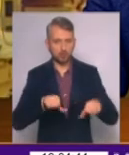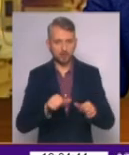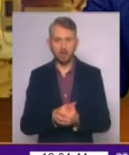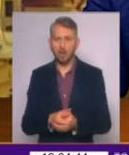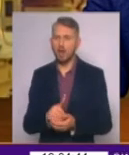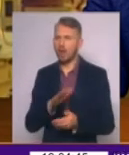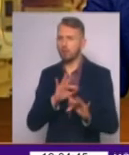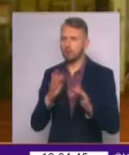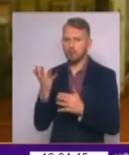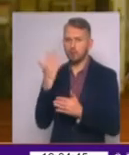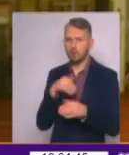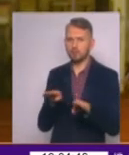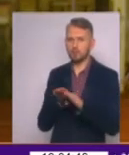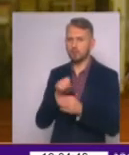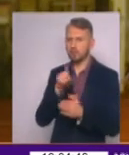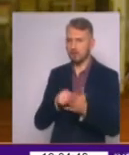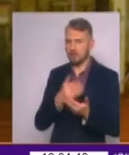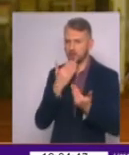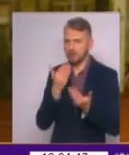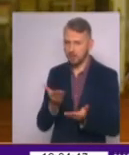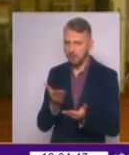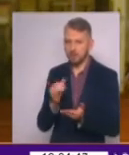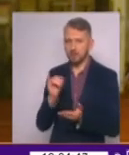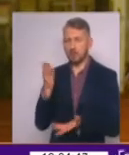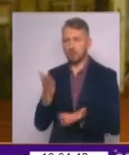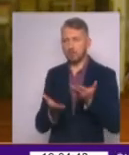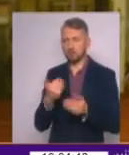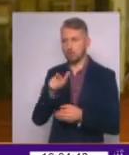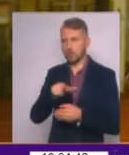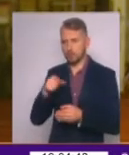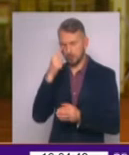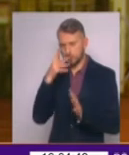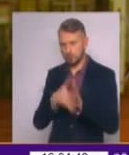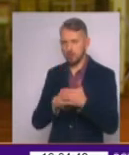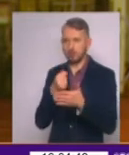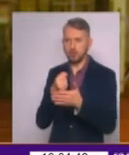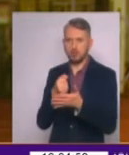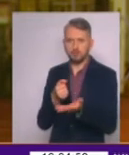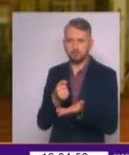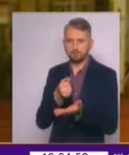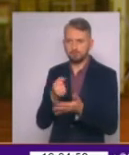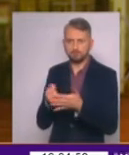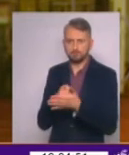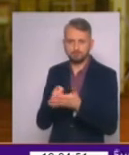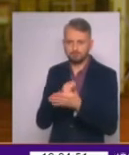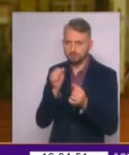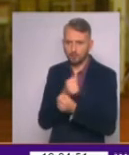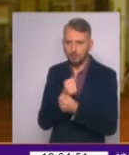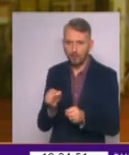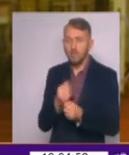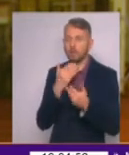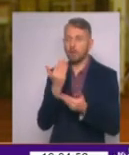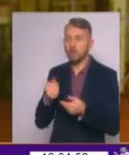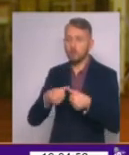були прецеденти, коли от з подібними питаннями зверталися, і от, можливо, вже люди розуміли, що вони стукають у закриті двері, зверталися до вашої комісії, і